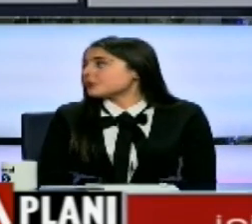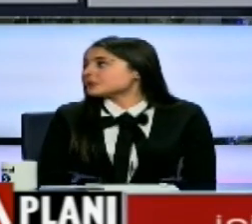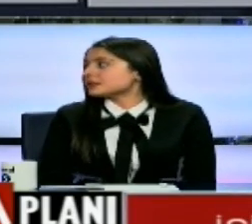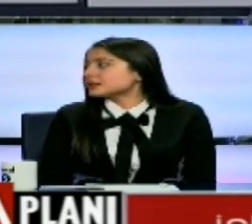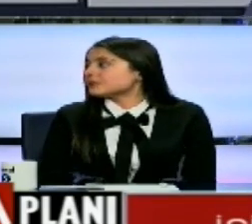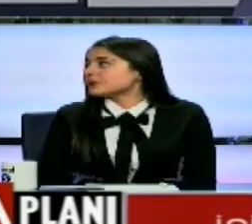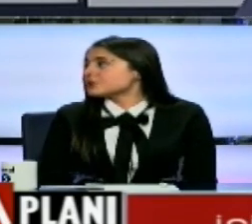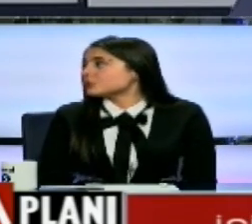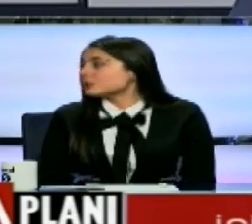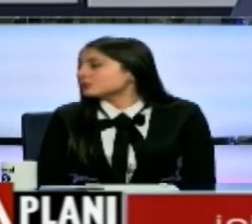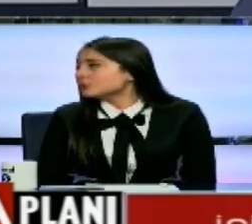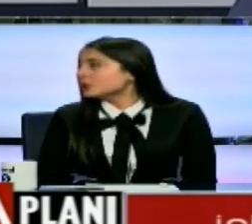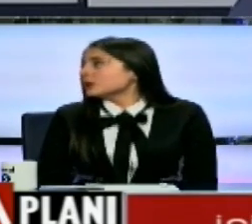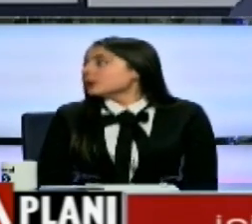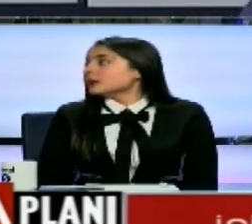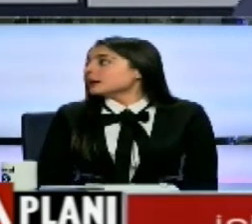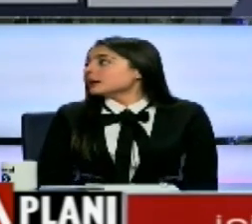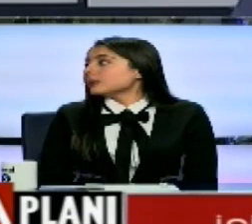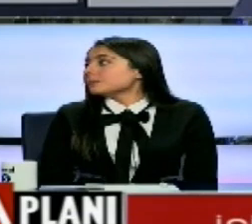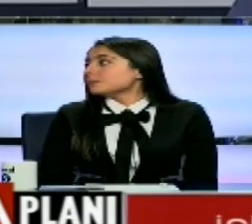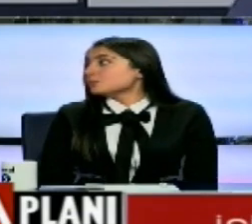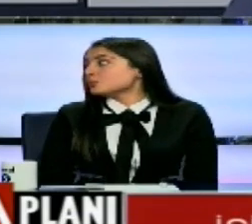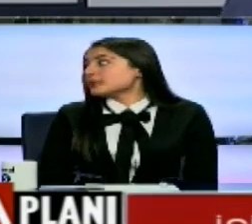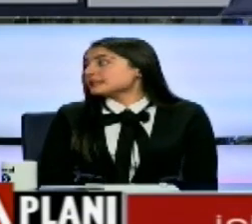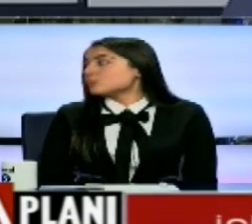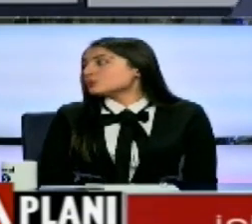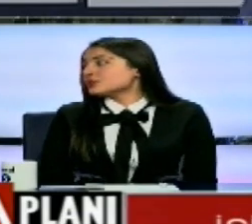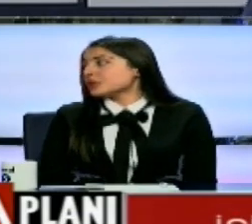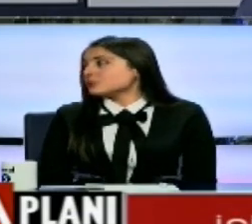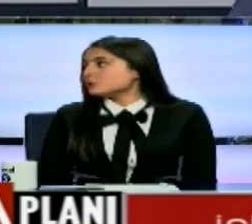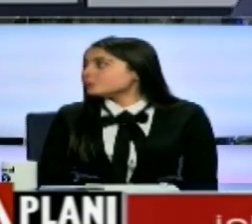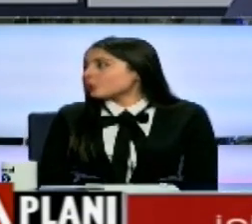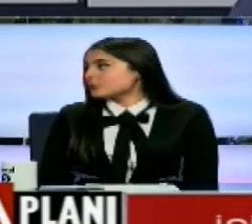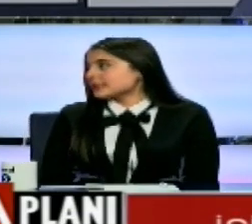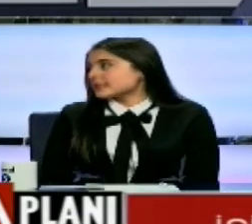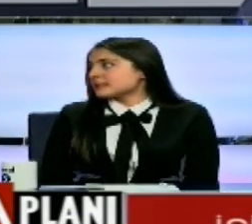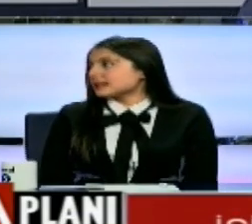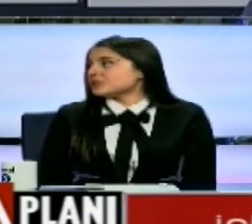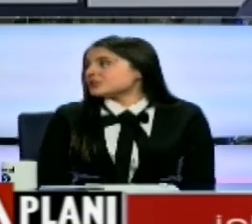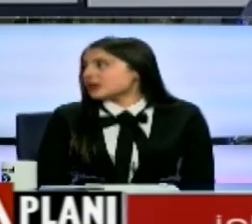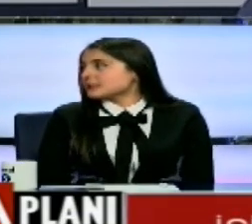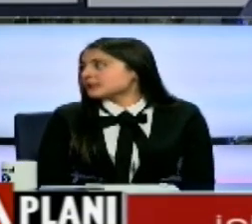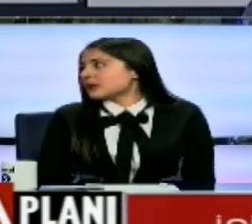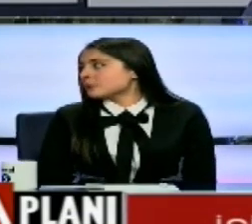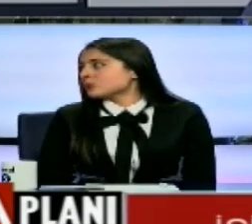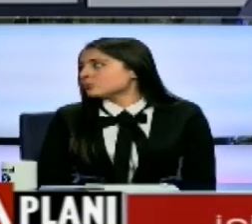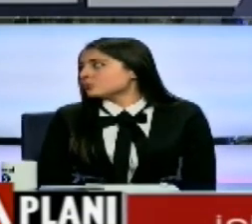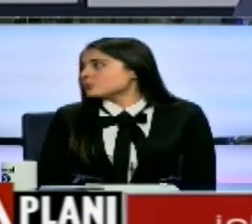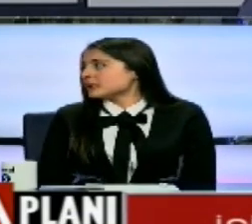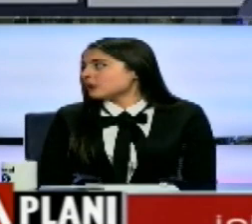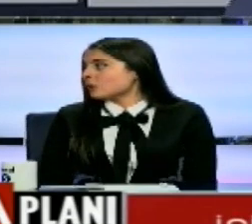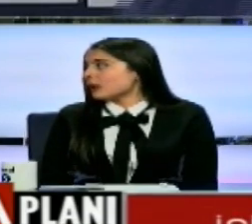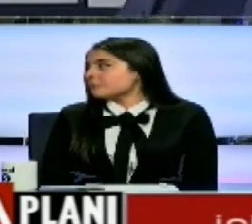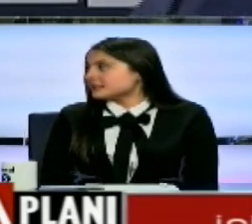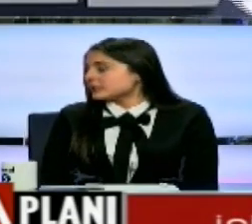Kurulu Başkanı İrfan Aşıkoğlu. Bu zaten bu Çelik Grup öncelikle zaten inşaat, gayrimenkul